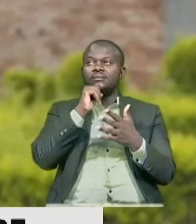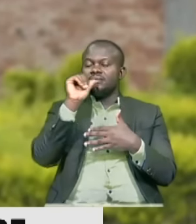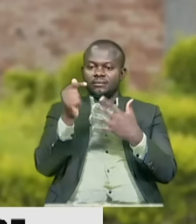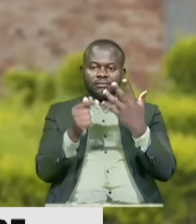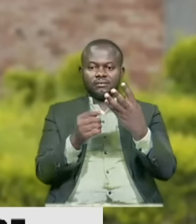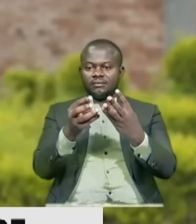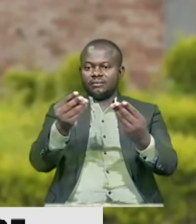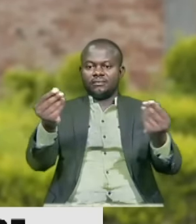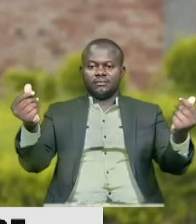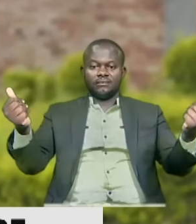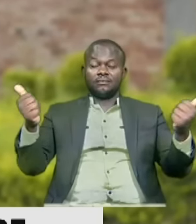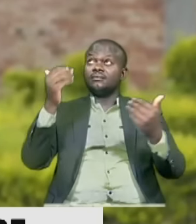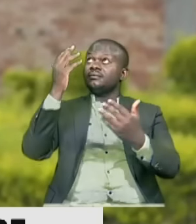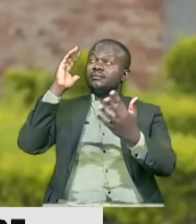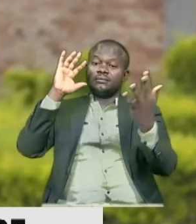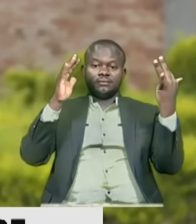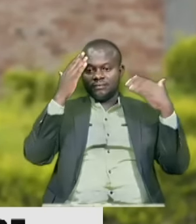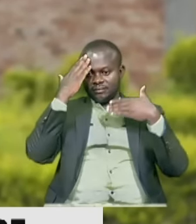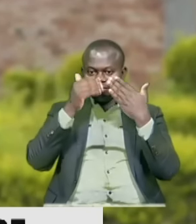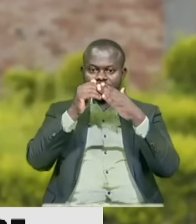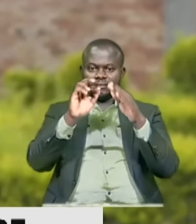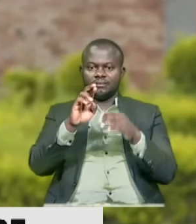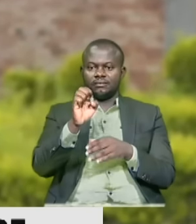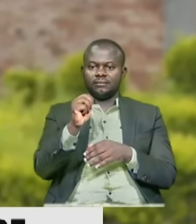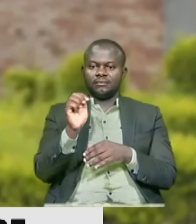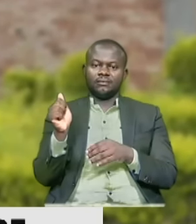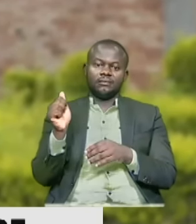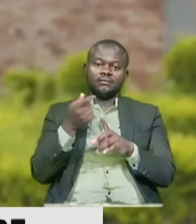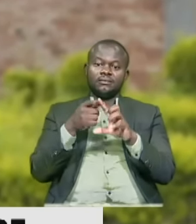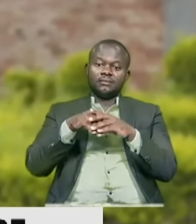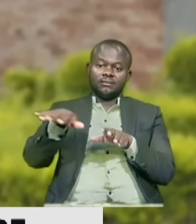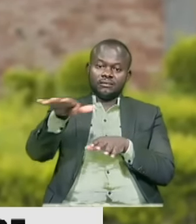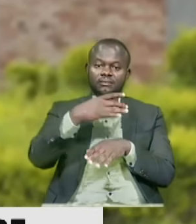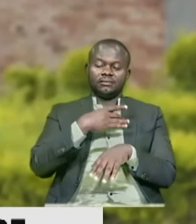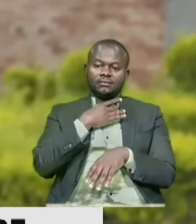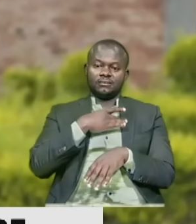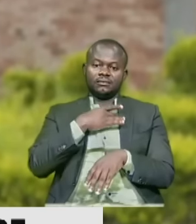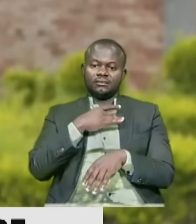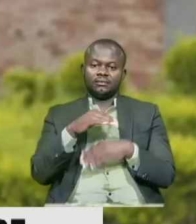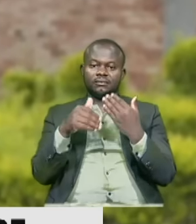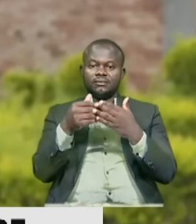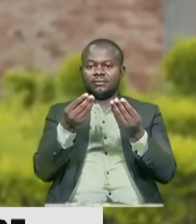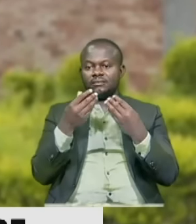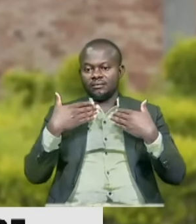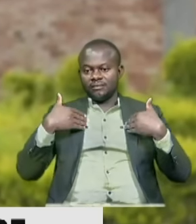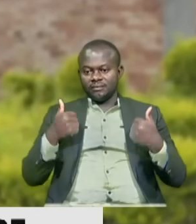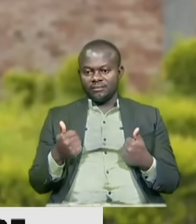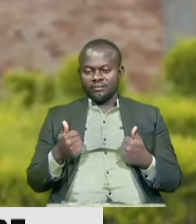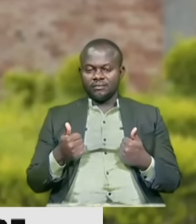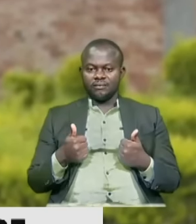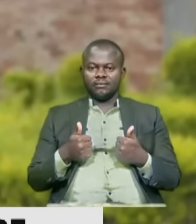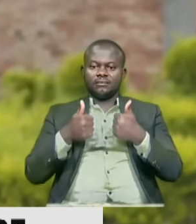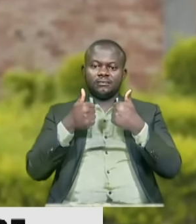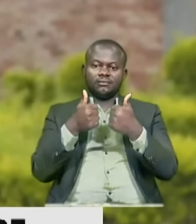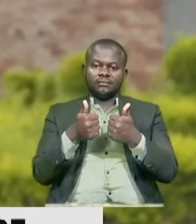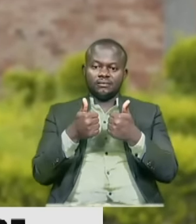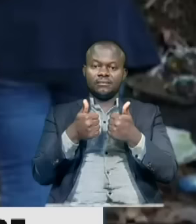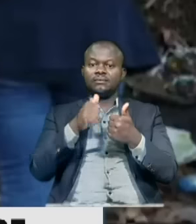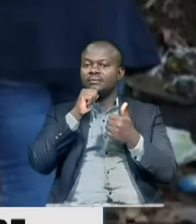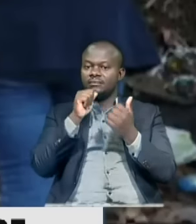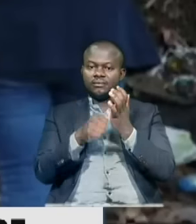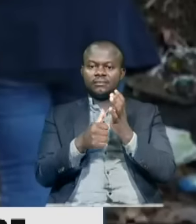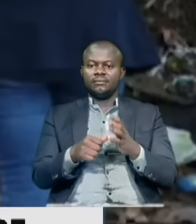byangiriza ikirere ko Rema yavuye hanira dusura aduha ubuzima gatozi bw'uko nta